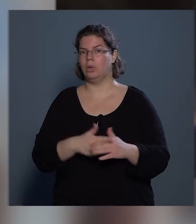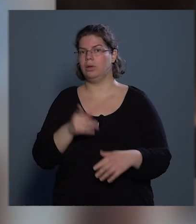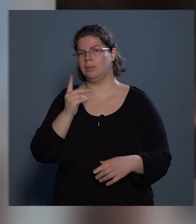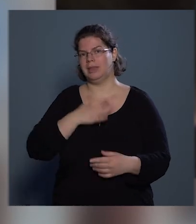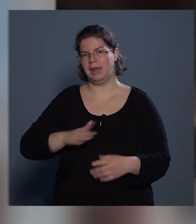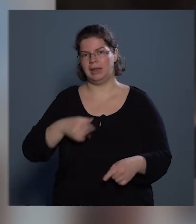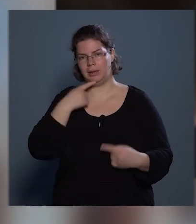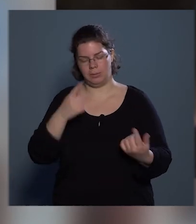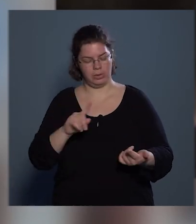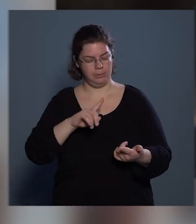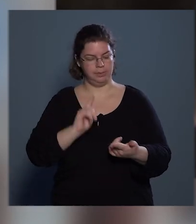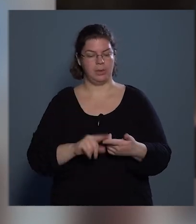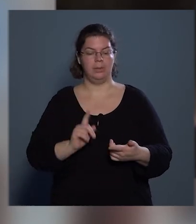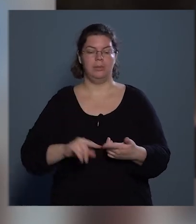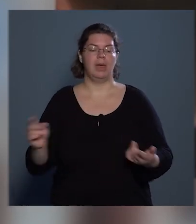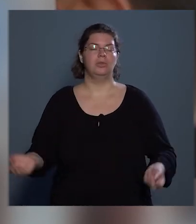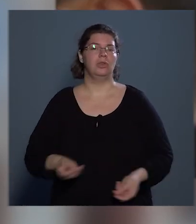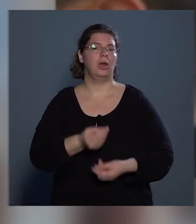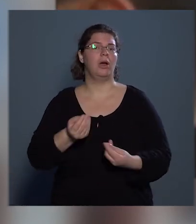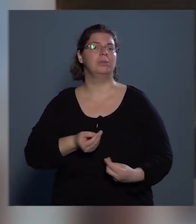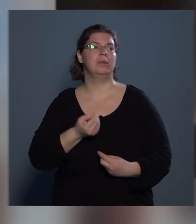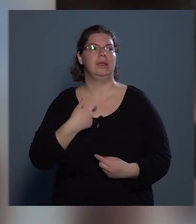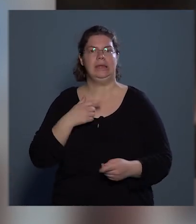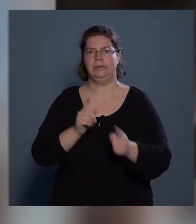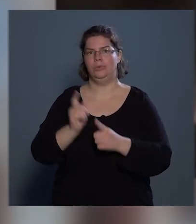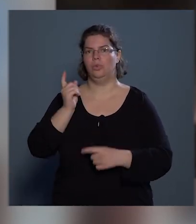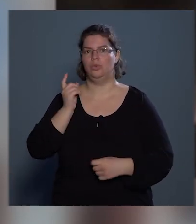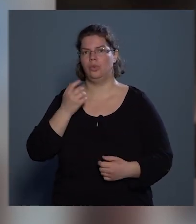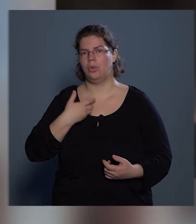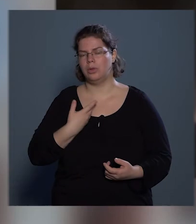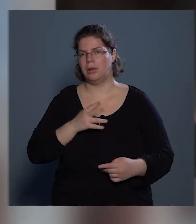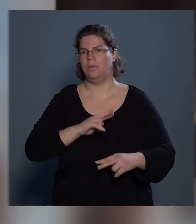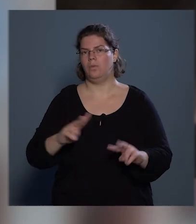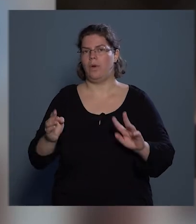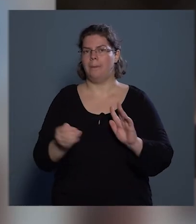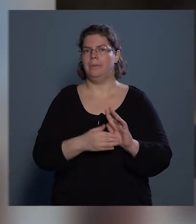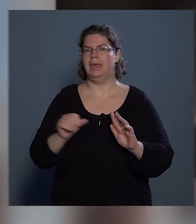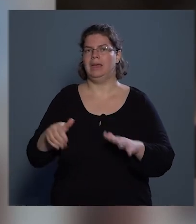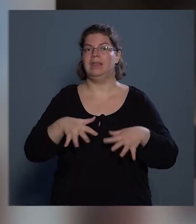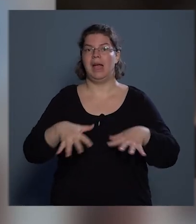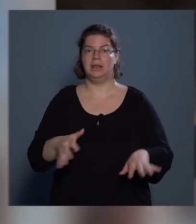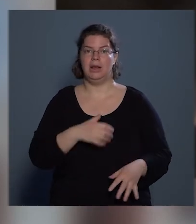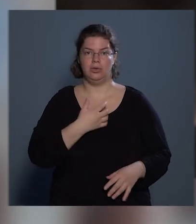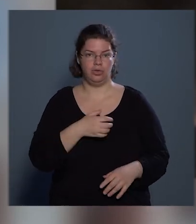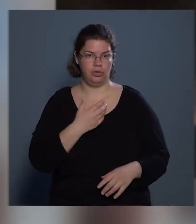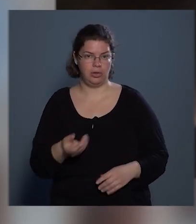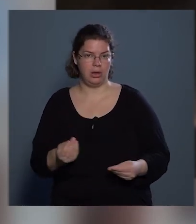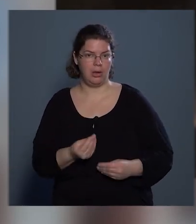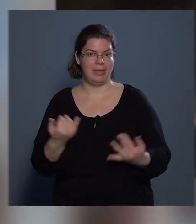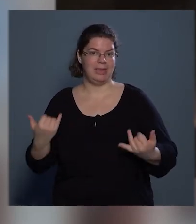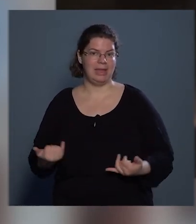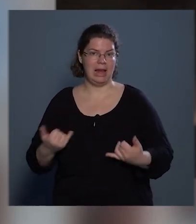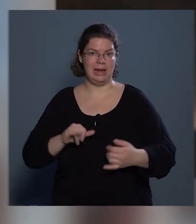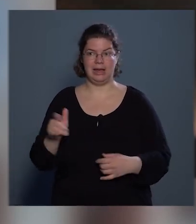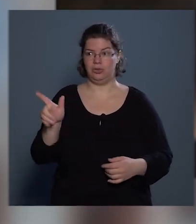A másik, ami én úgy gondolom, hogy van még egy általános iskolánk, ami jelenleg is